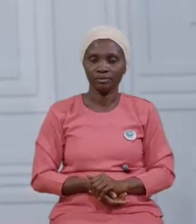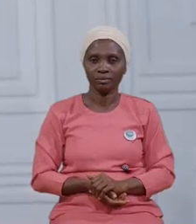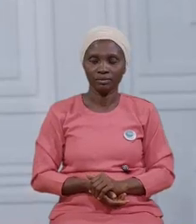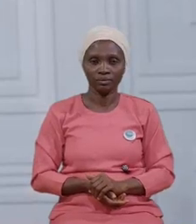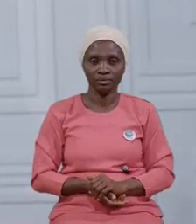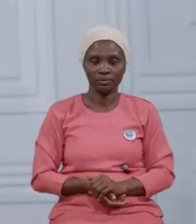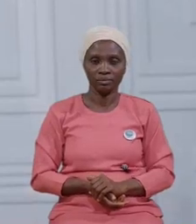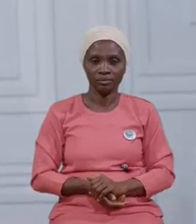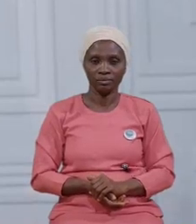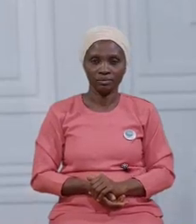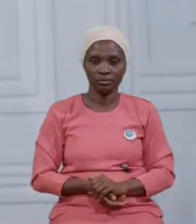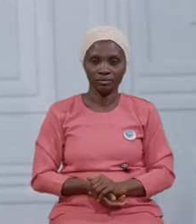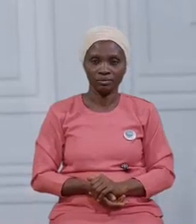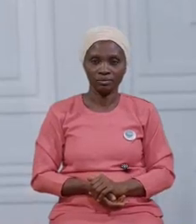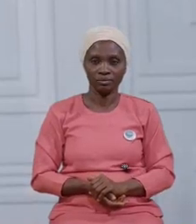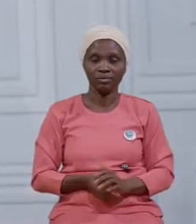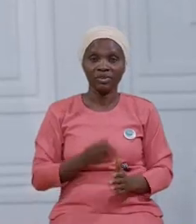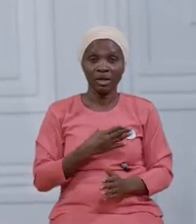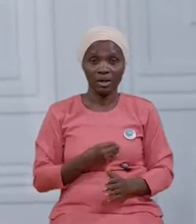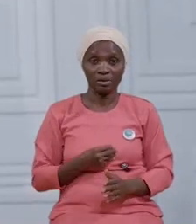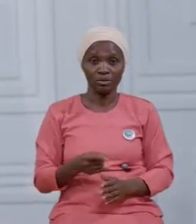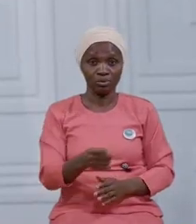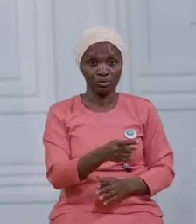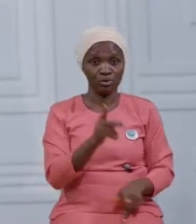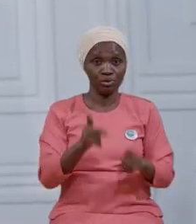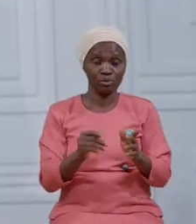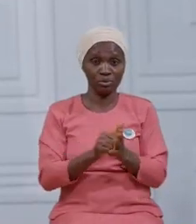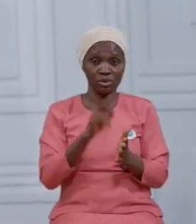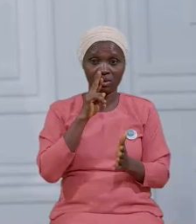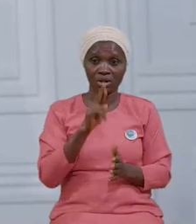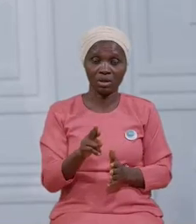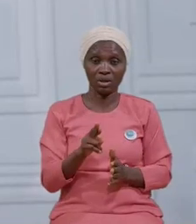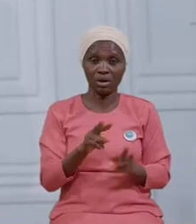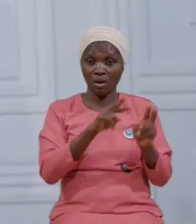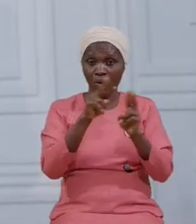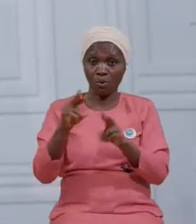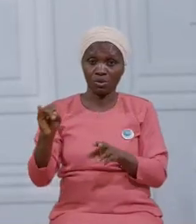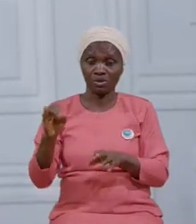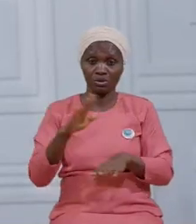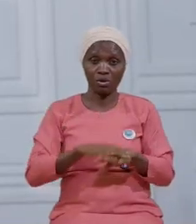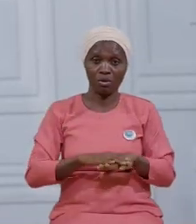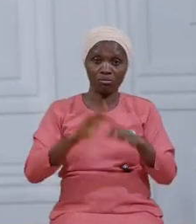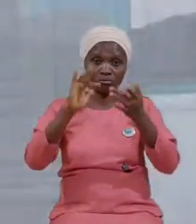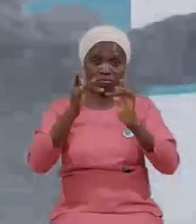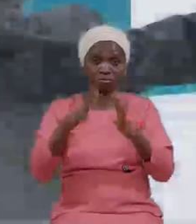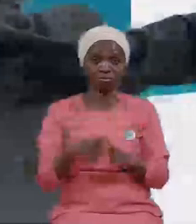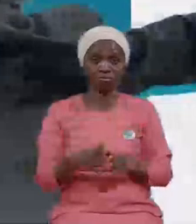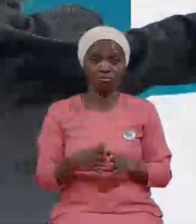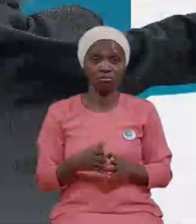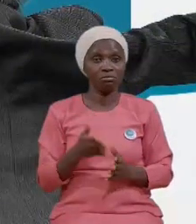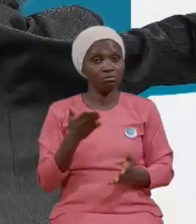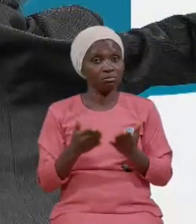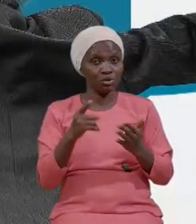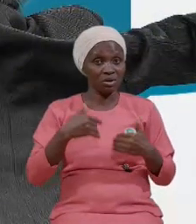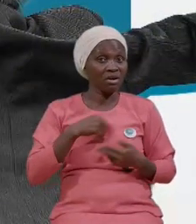Et vous qui nous suivez en ligne, comme je l'ai déjà dit plus tôt, et vous avez donné votre vie à Christ après le message du